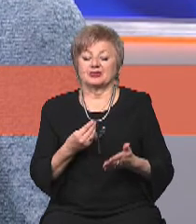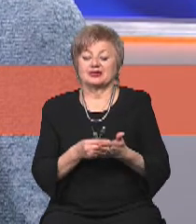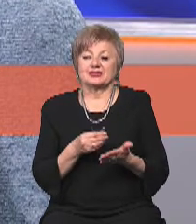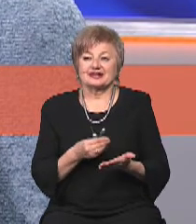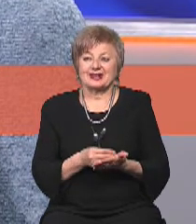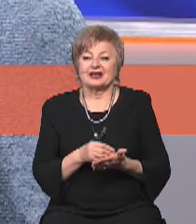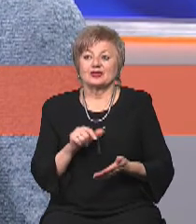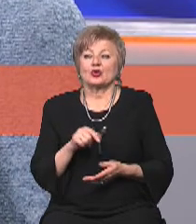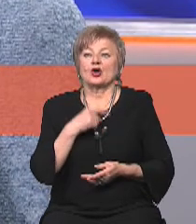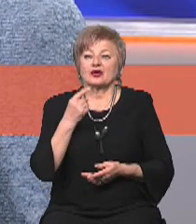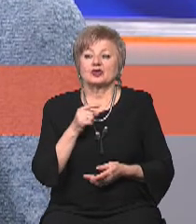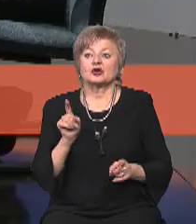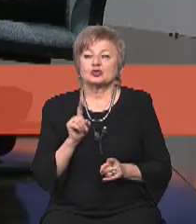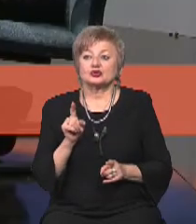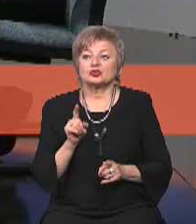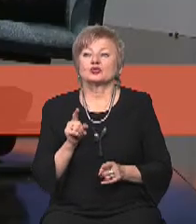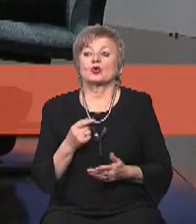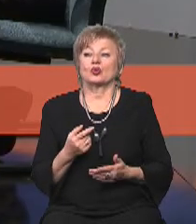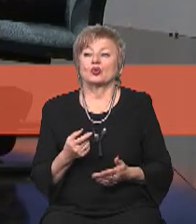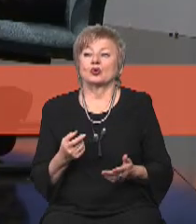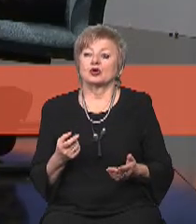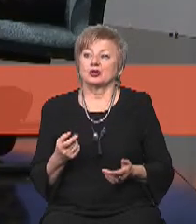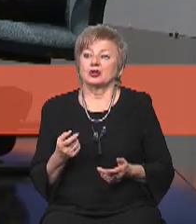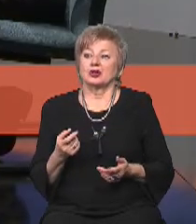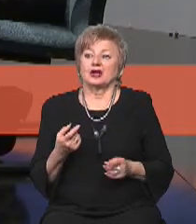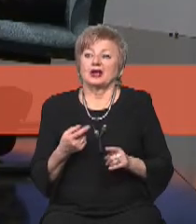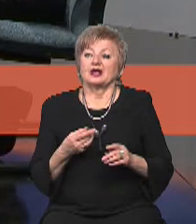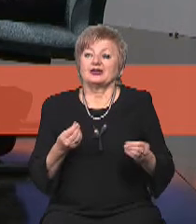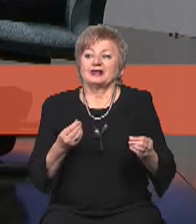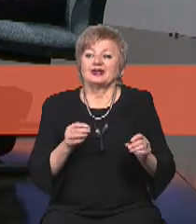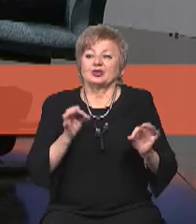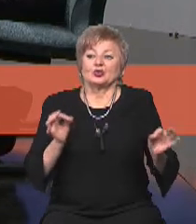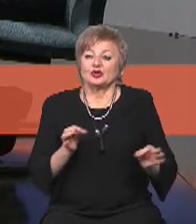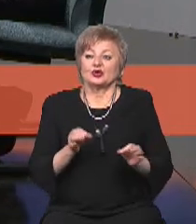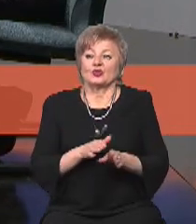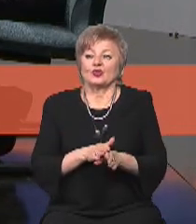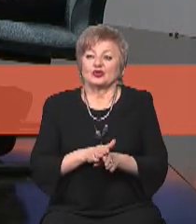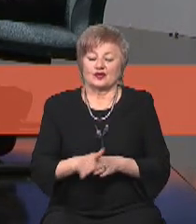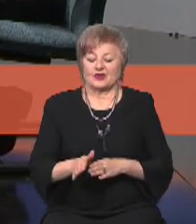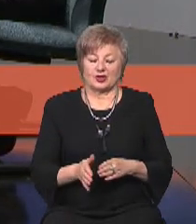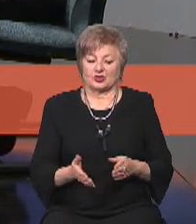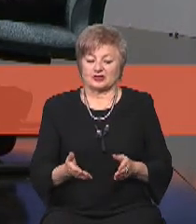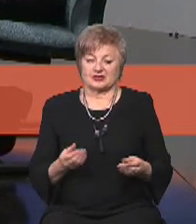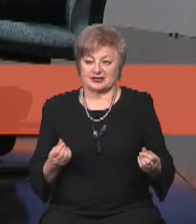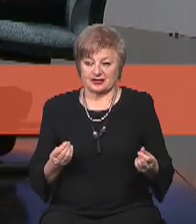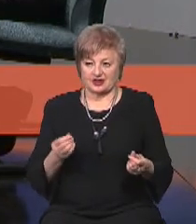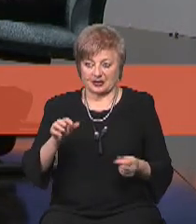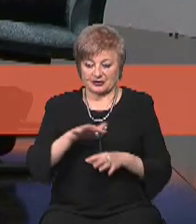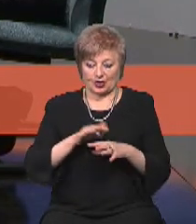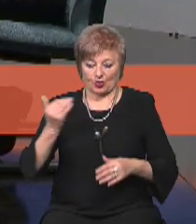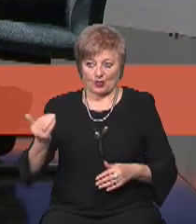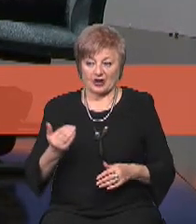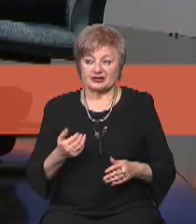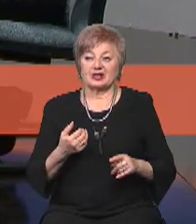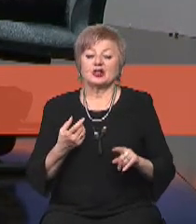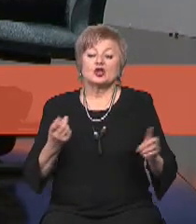першого року говорила про те, що бюджет громадський – це те, що ніколи не виконується за кошти бюджету розвитку міста. І от саме до